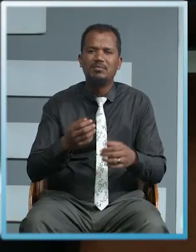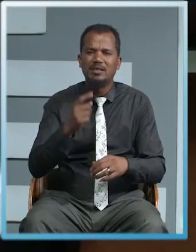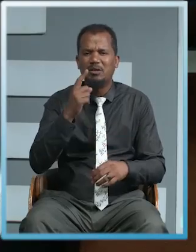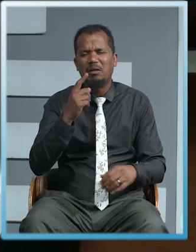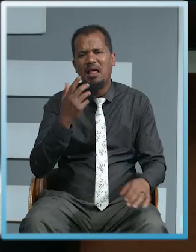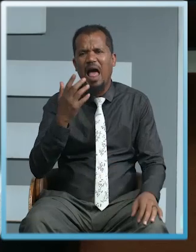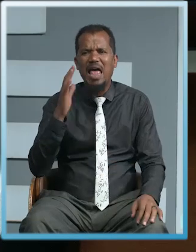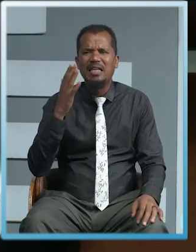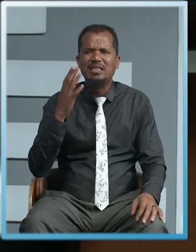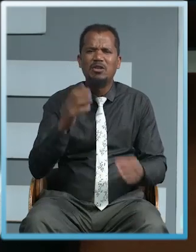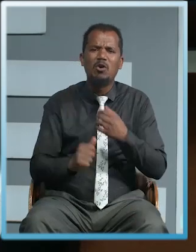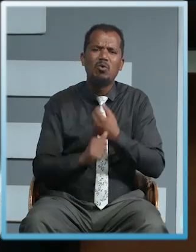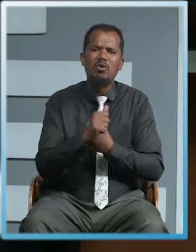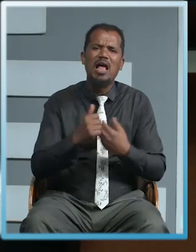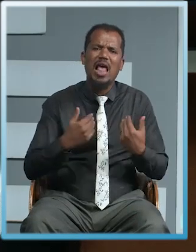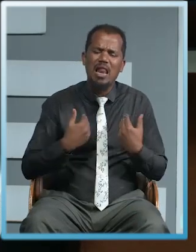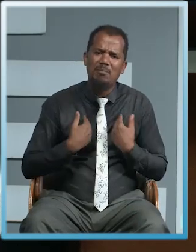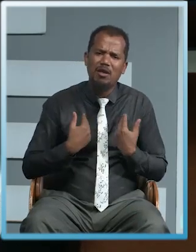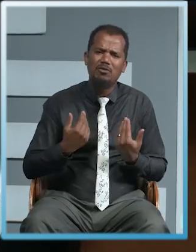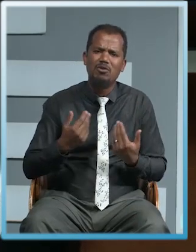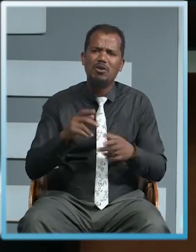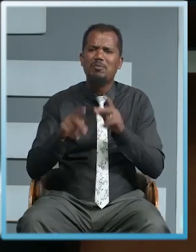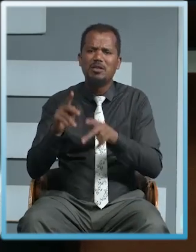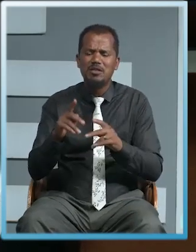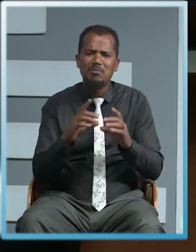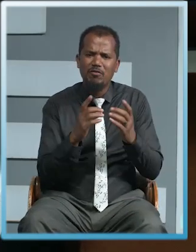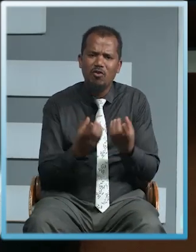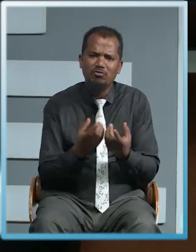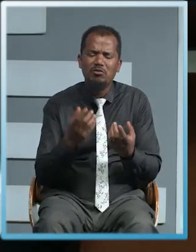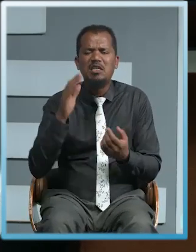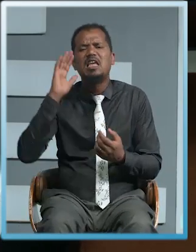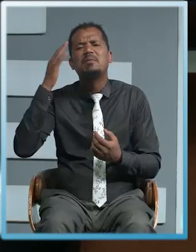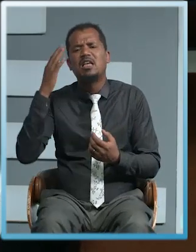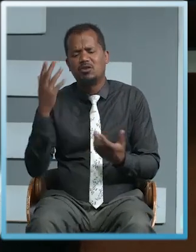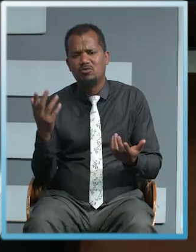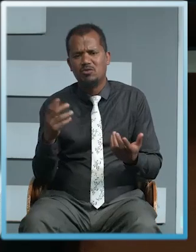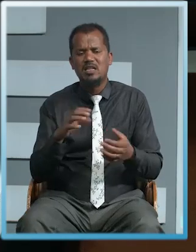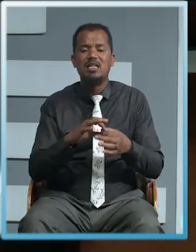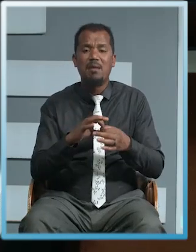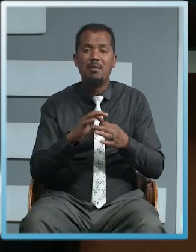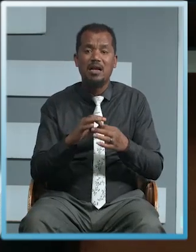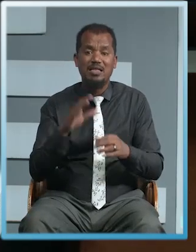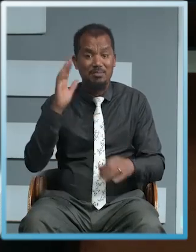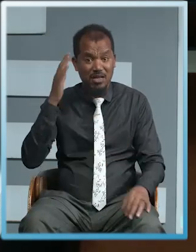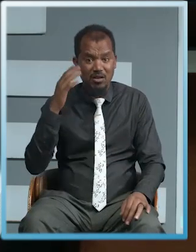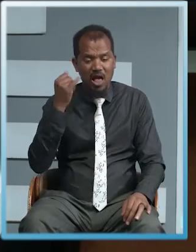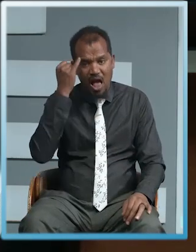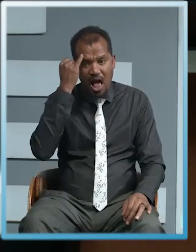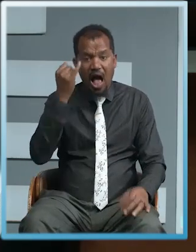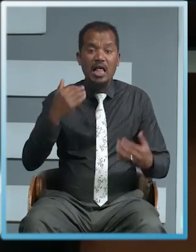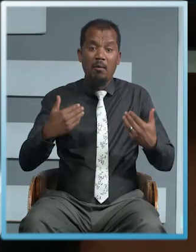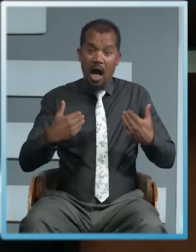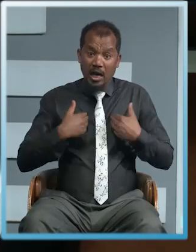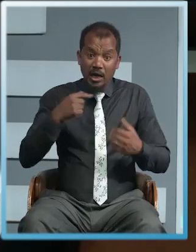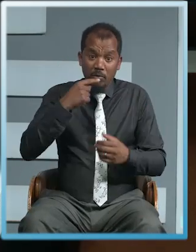የሆነ አይነት ጉዳት ያለባቸው የህብረተሰብ ክፍሎች የማሳሰሩት የማህበራት የማሳሰሩት